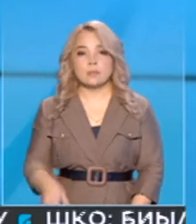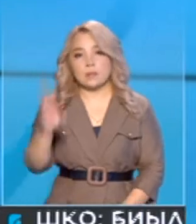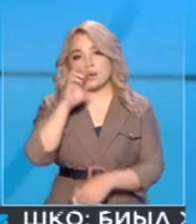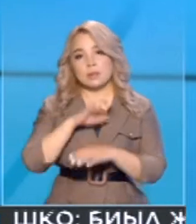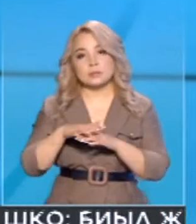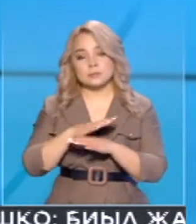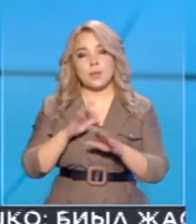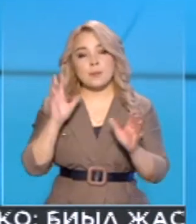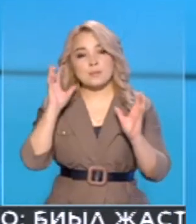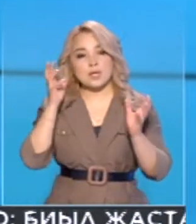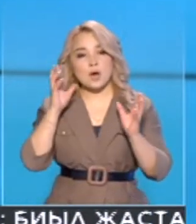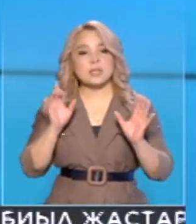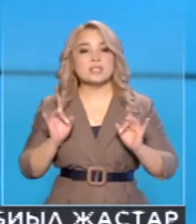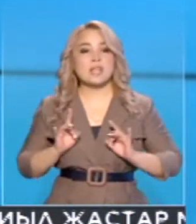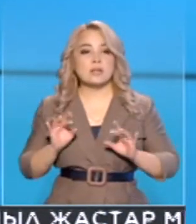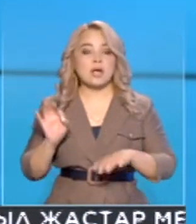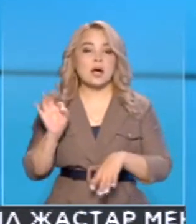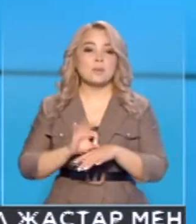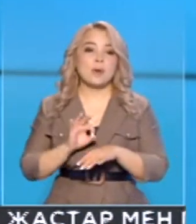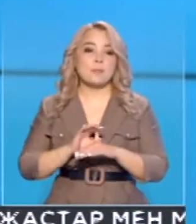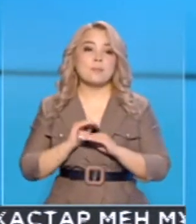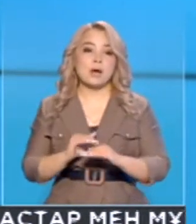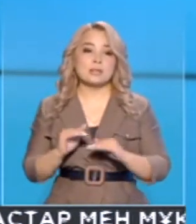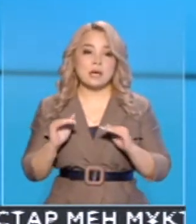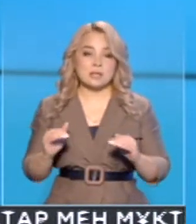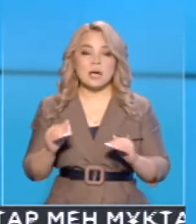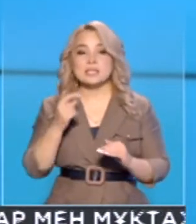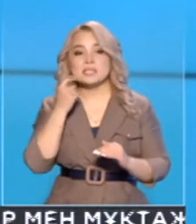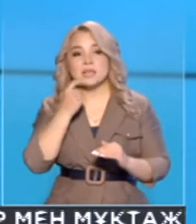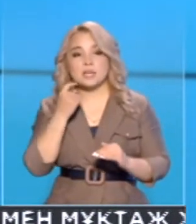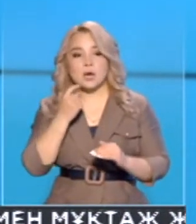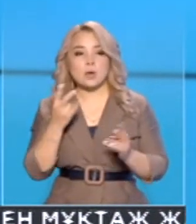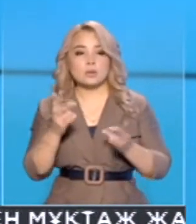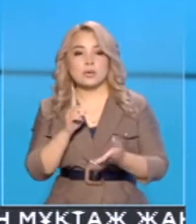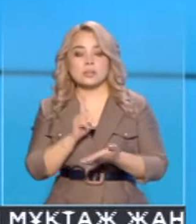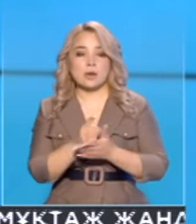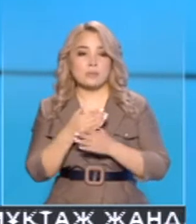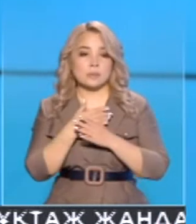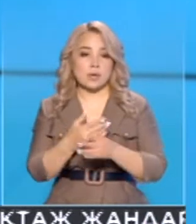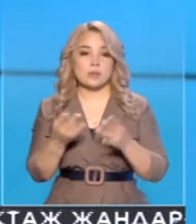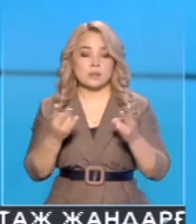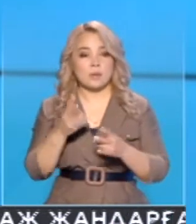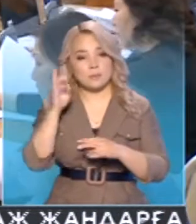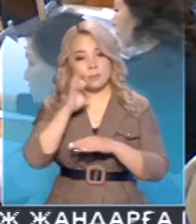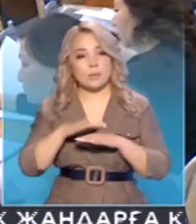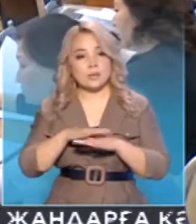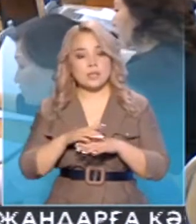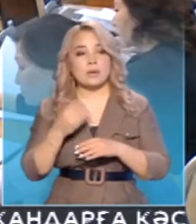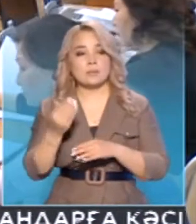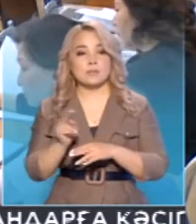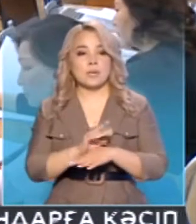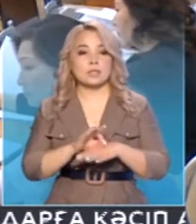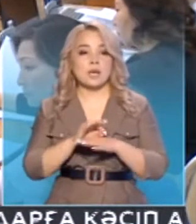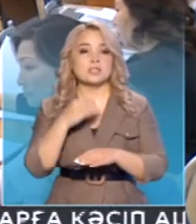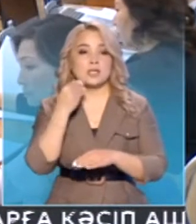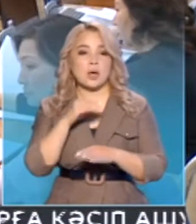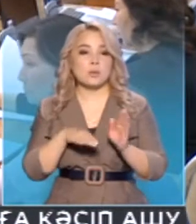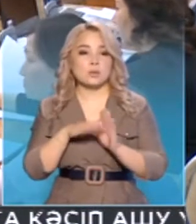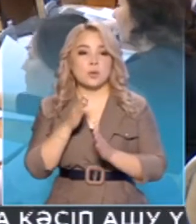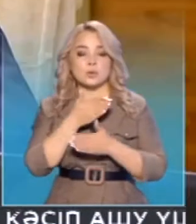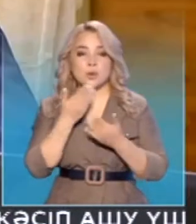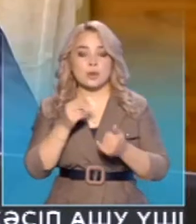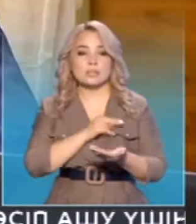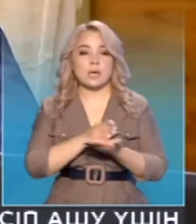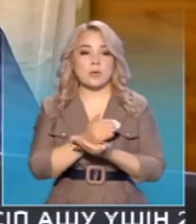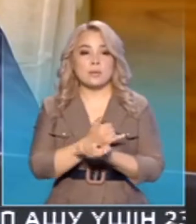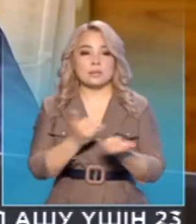Elimizde psikoneurologiyalık auruğa şaldıkan balalar tis dərgerine muhtaj. Memleketik emdeu mekemelerinde sapasın kötürmeydi, kizmet türü